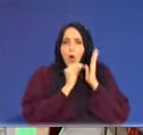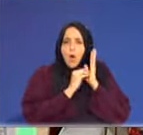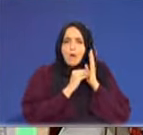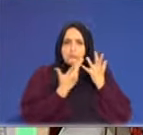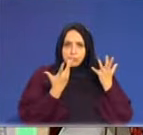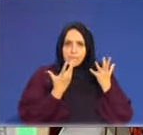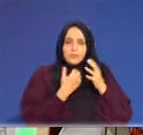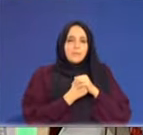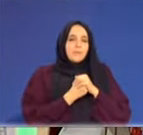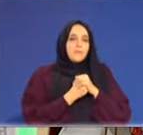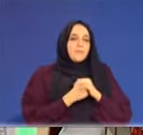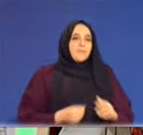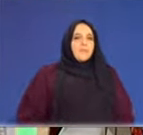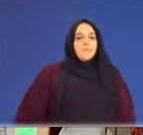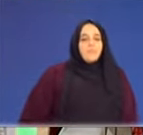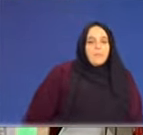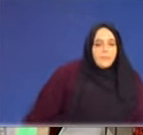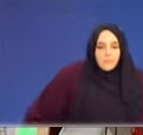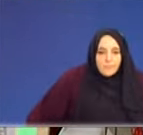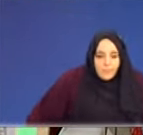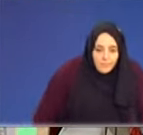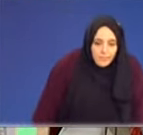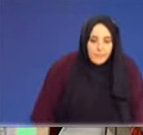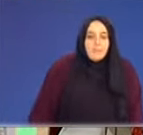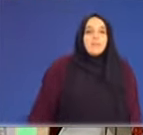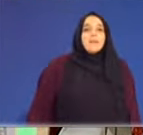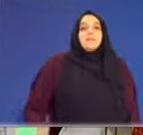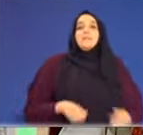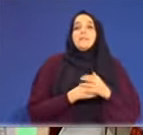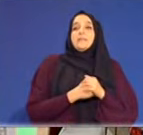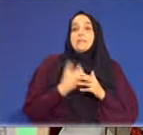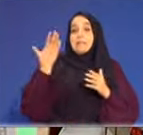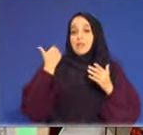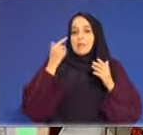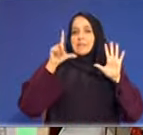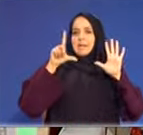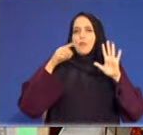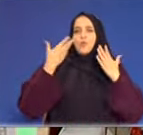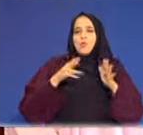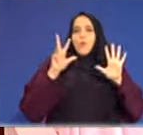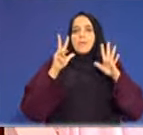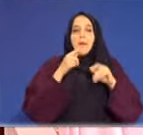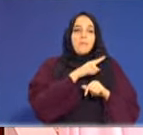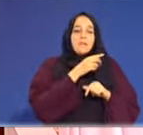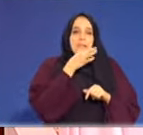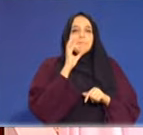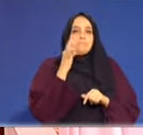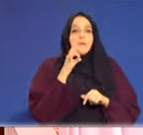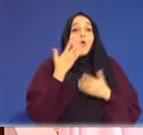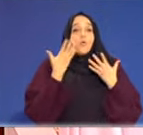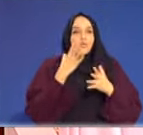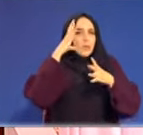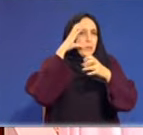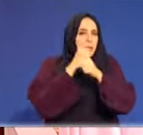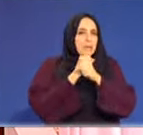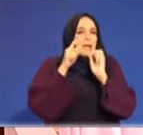مع المشاهد الكريم ضمن قواعد الصلح المذكورة في الحلقات الماضية؟ نعم، في الحقيقة ركزنا على جملة